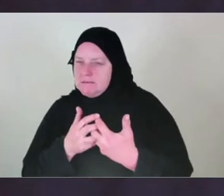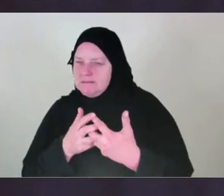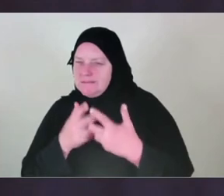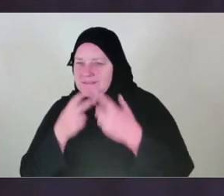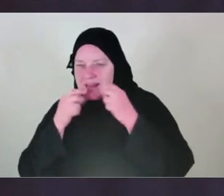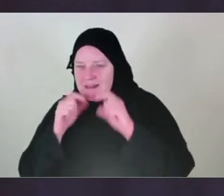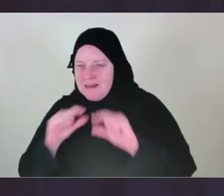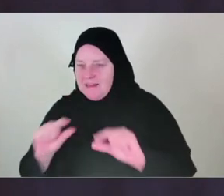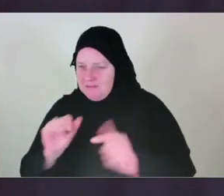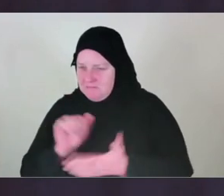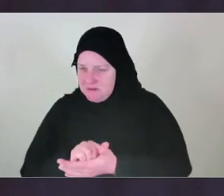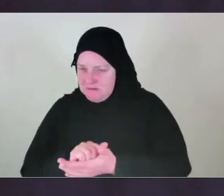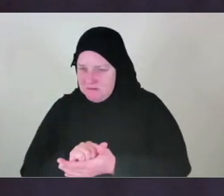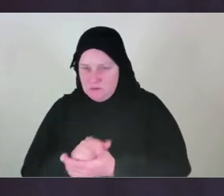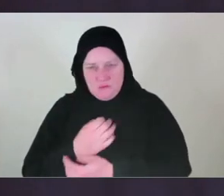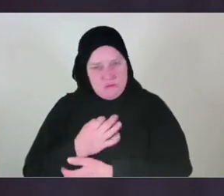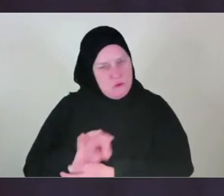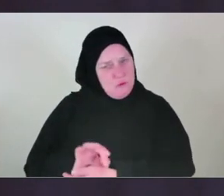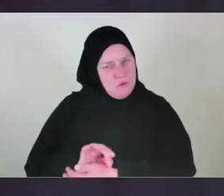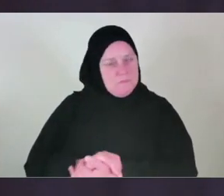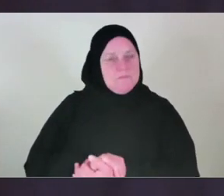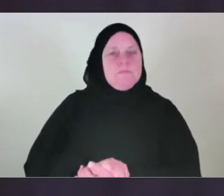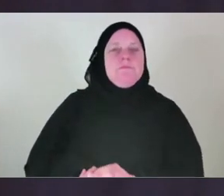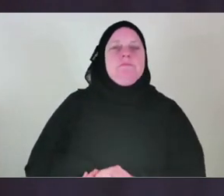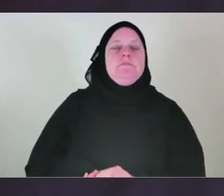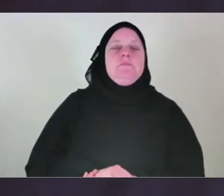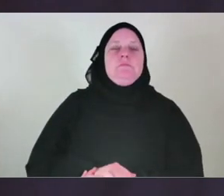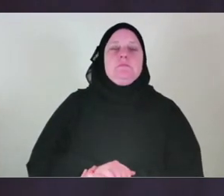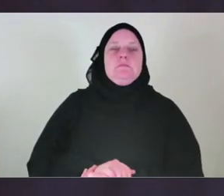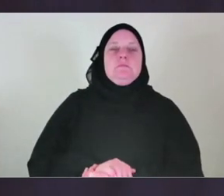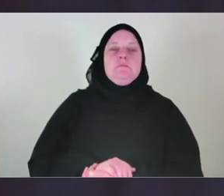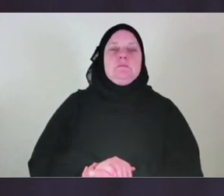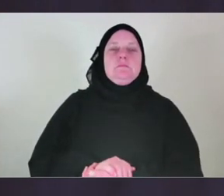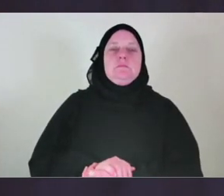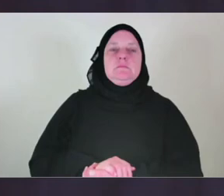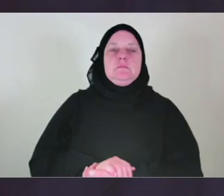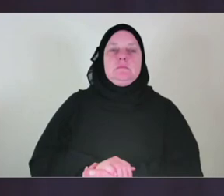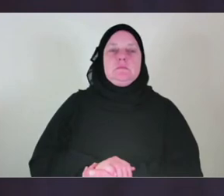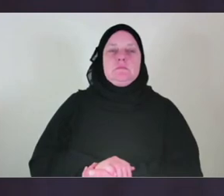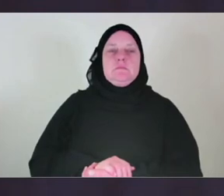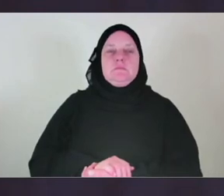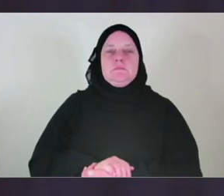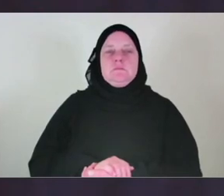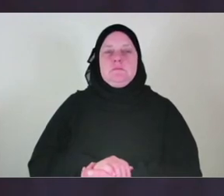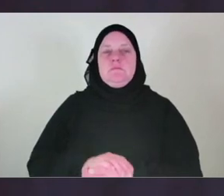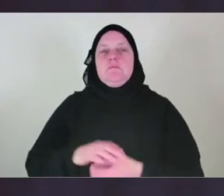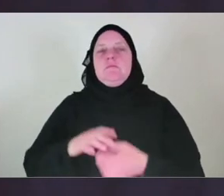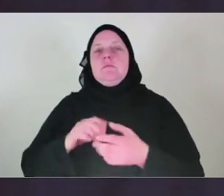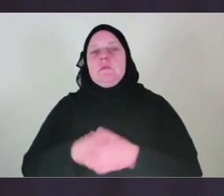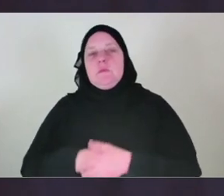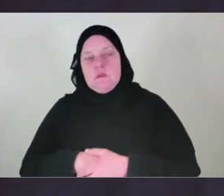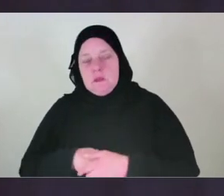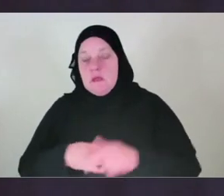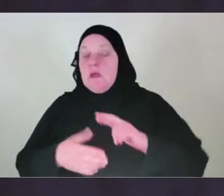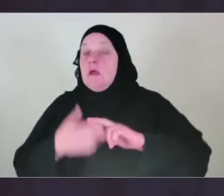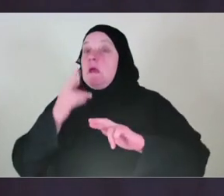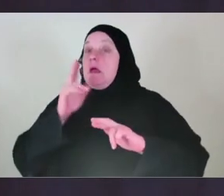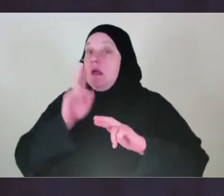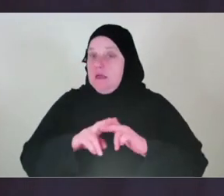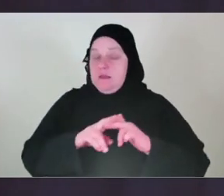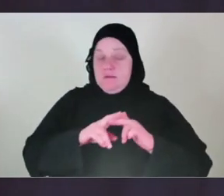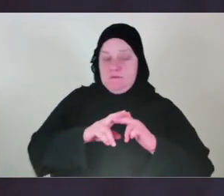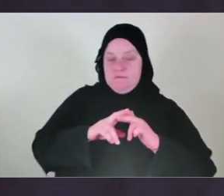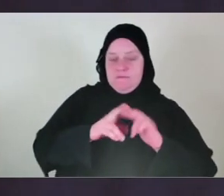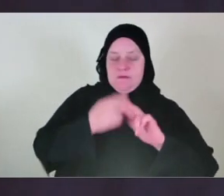فَلَا تَأْخُذُوا بِهِ. So whoever agrees, whatever hadith agrees with the book of God and my tradition, accept it. Whatever